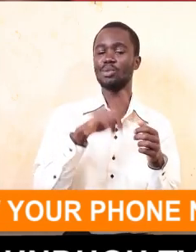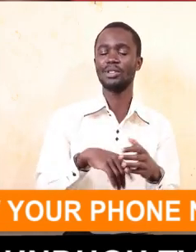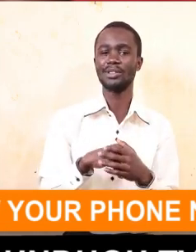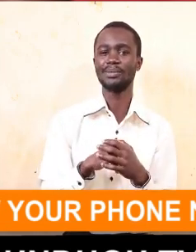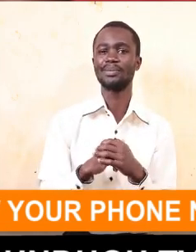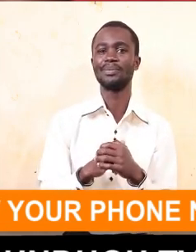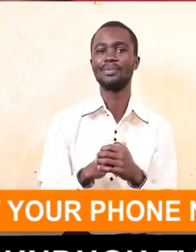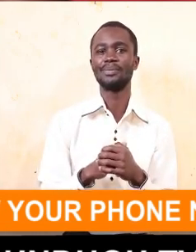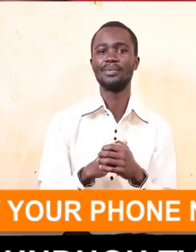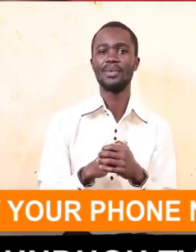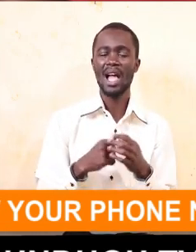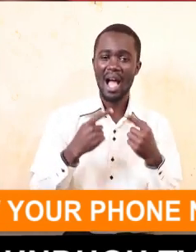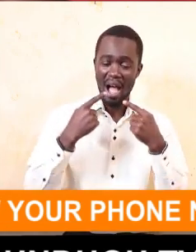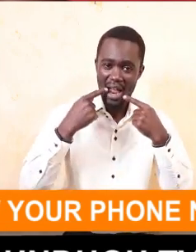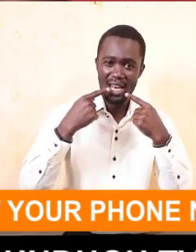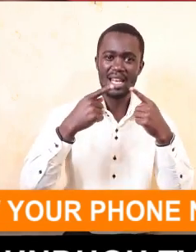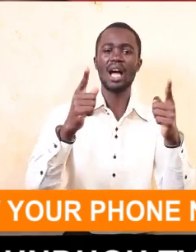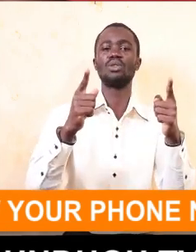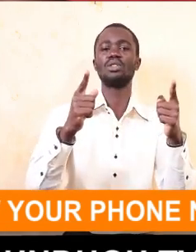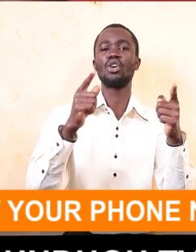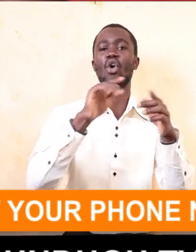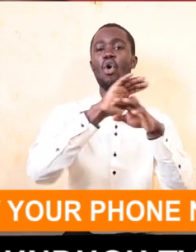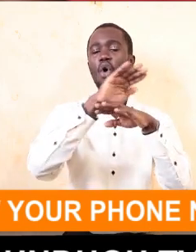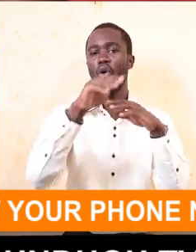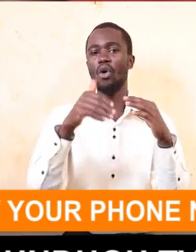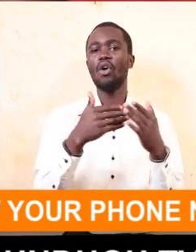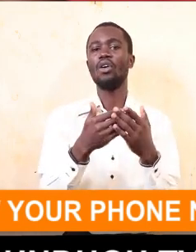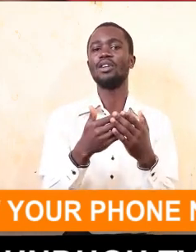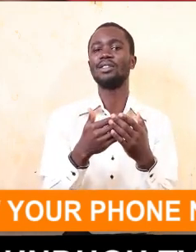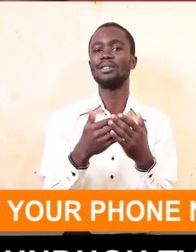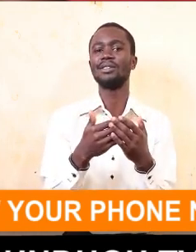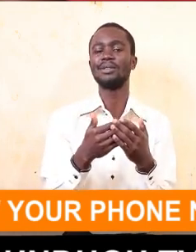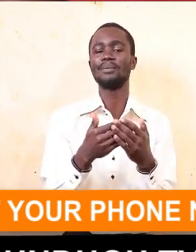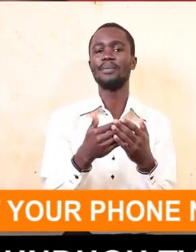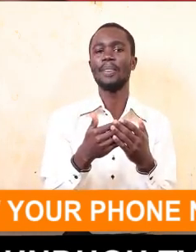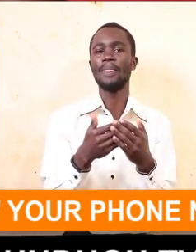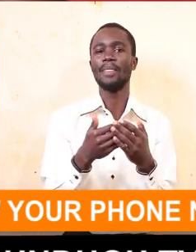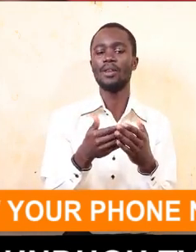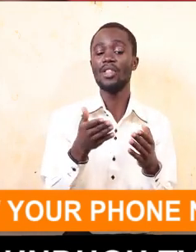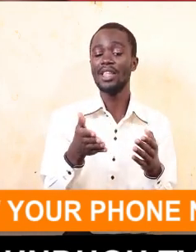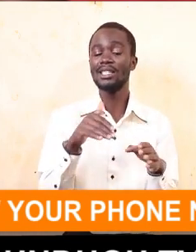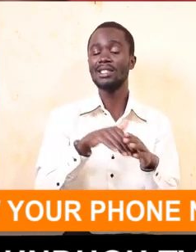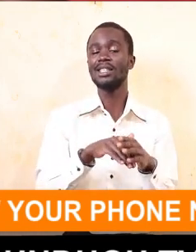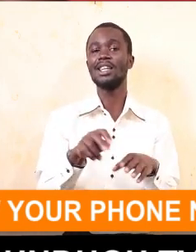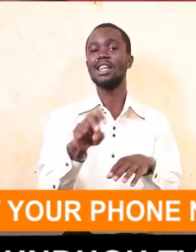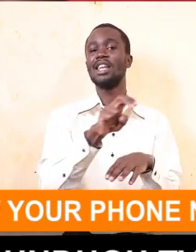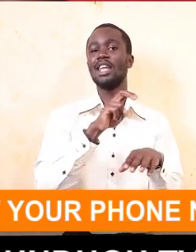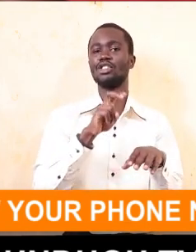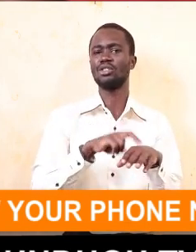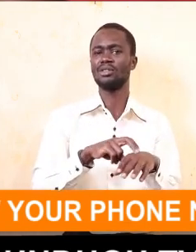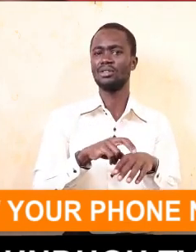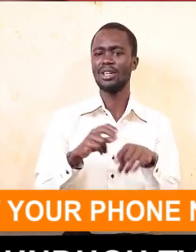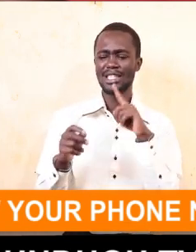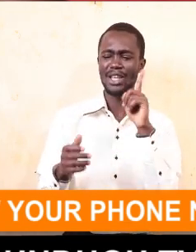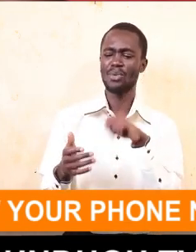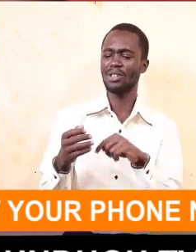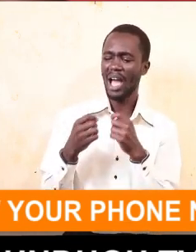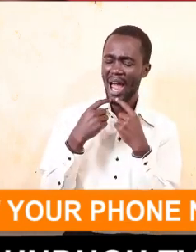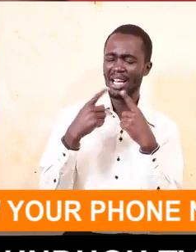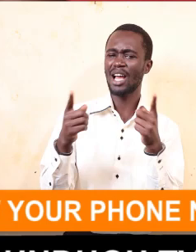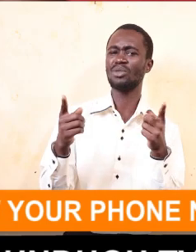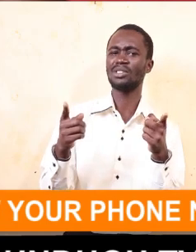kwamba tangazeni haya kati ya mataifa. Anasema